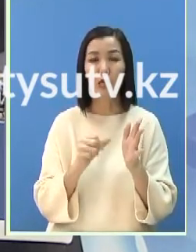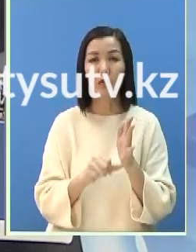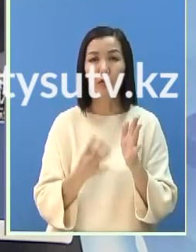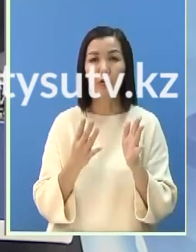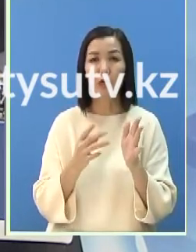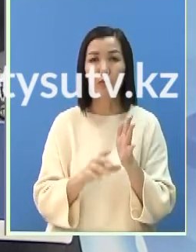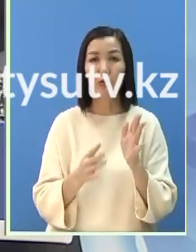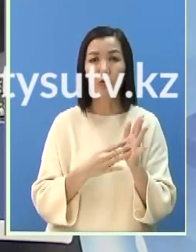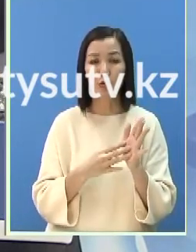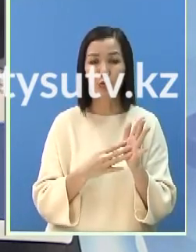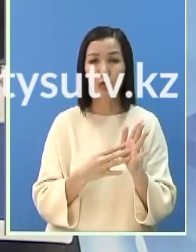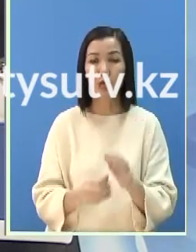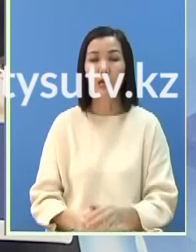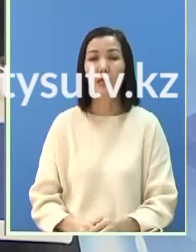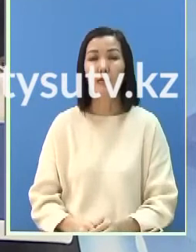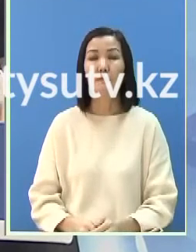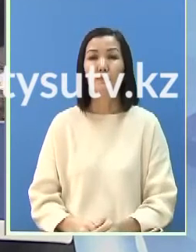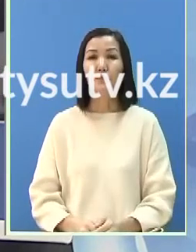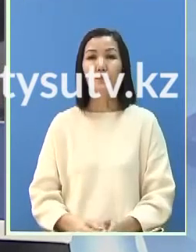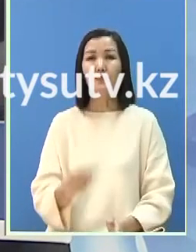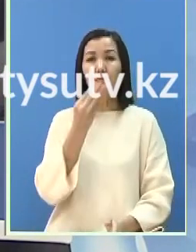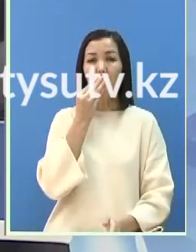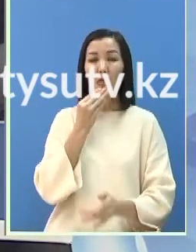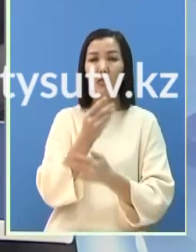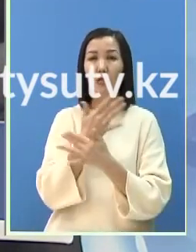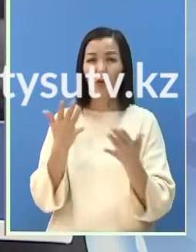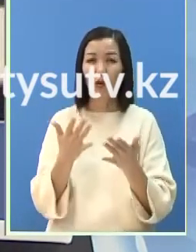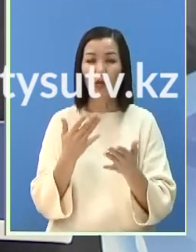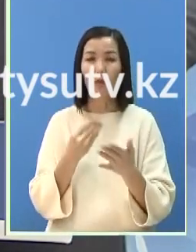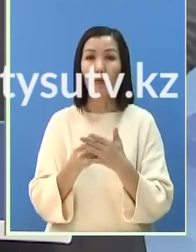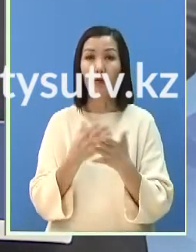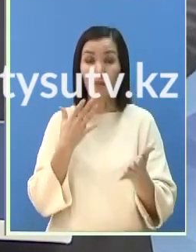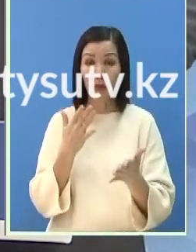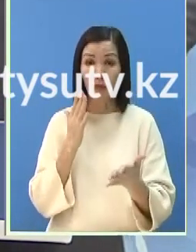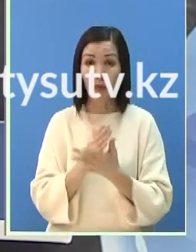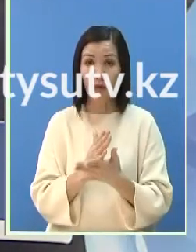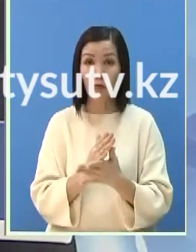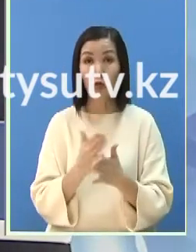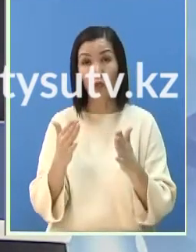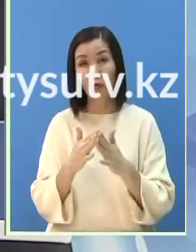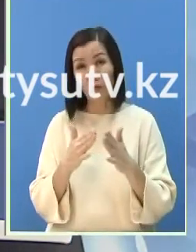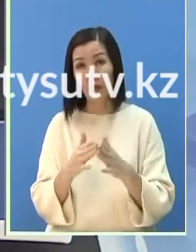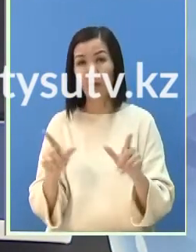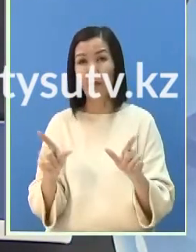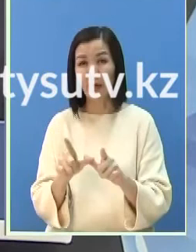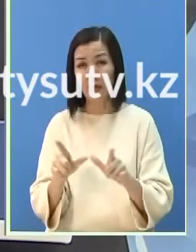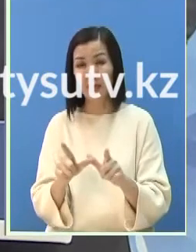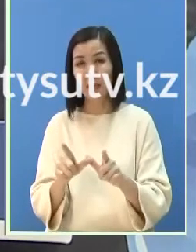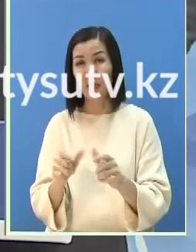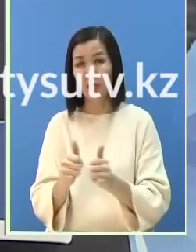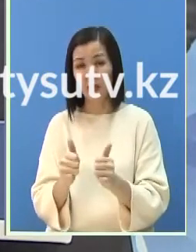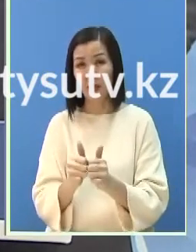8-775-592-61-69. Негізінде осы жаңағы азық-түліктің бағасын өсіп кетуіне барлығына жергілікті атқарушы